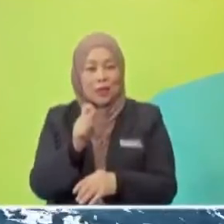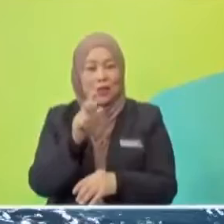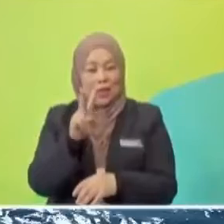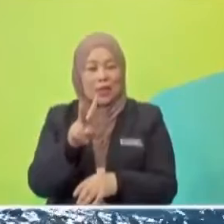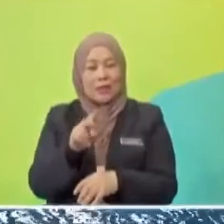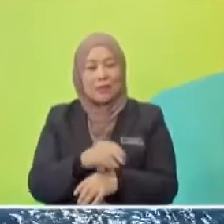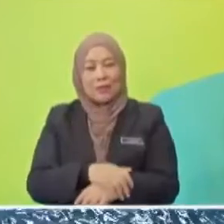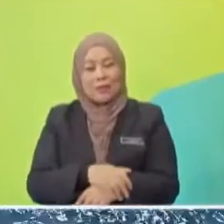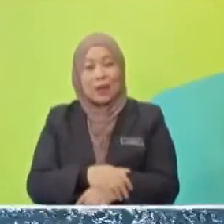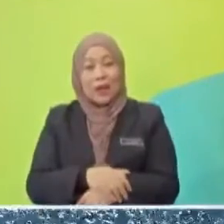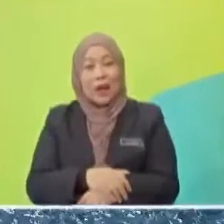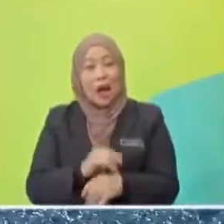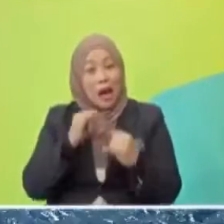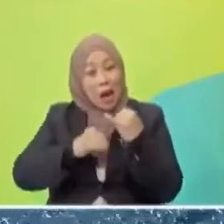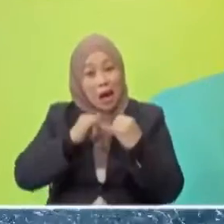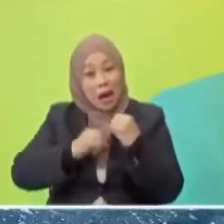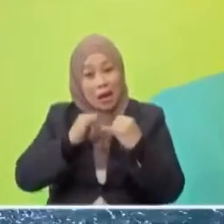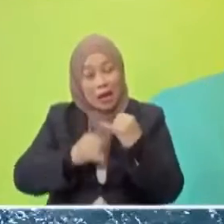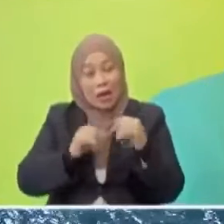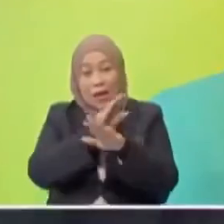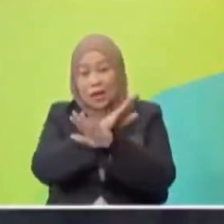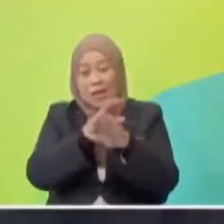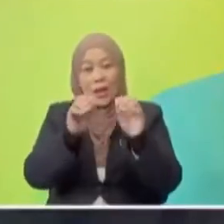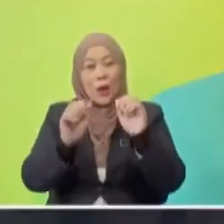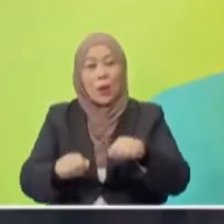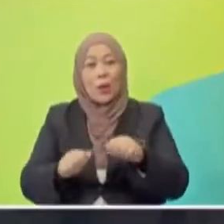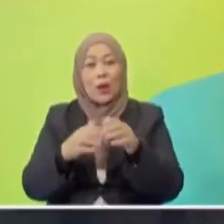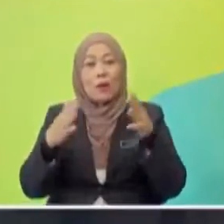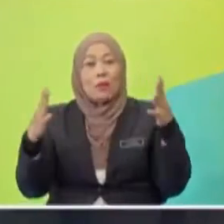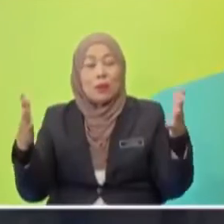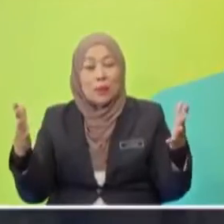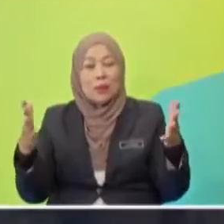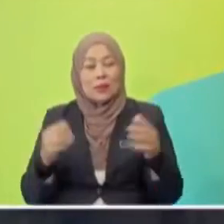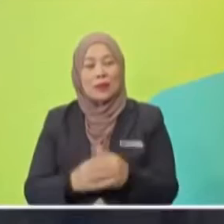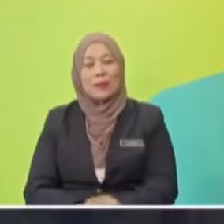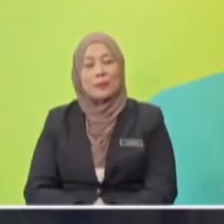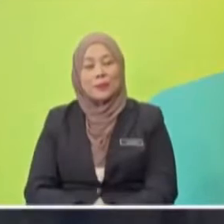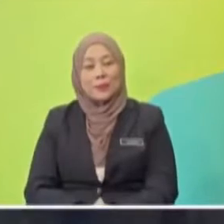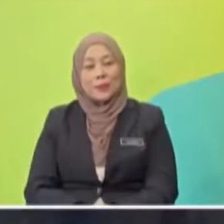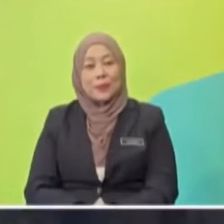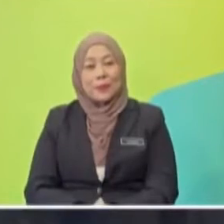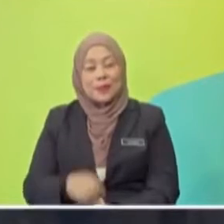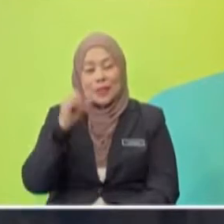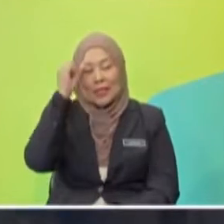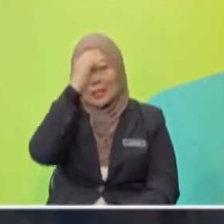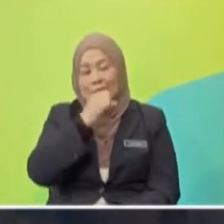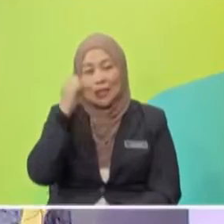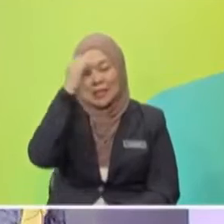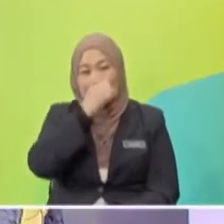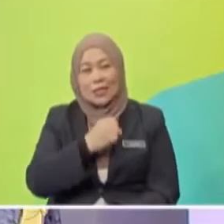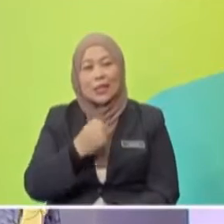membesar peluncur gitu kan hari ini kecil jadi besar hidup tidak boleh membesar